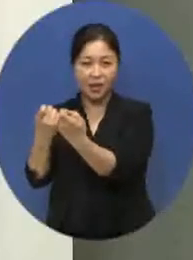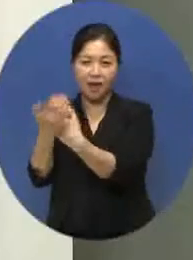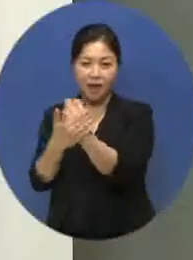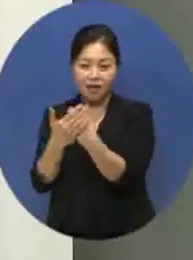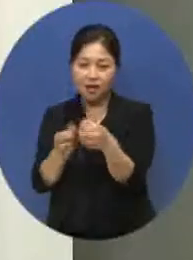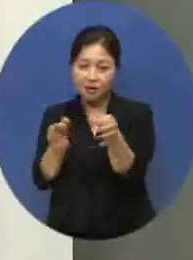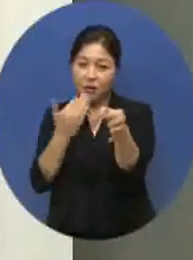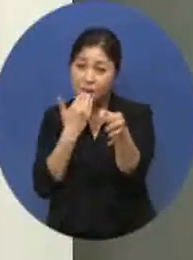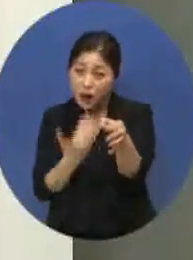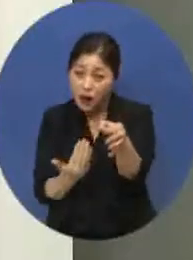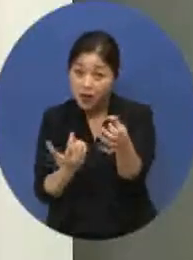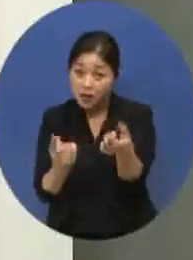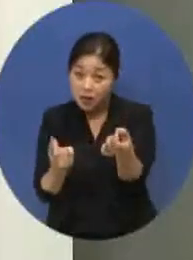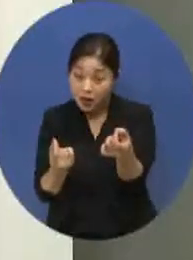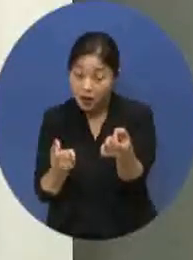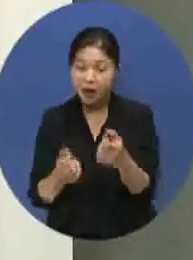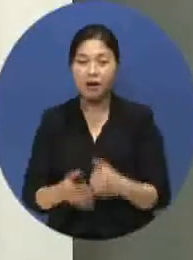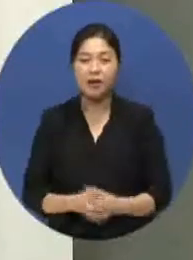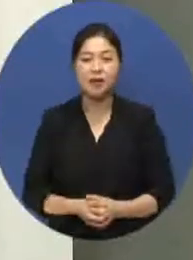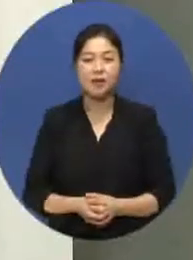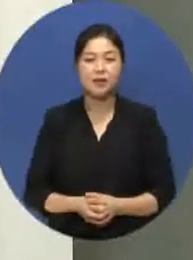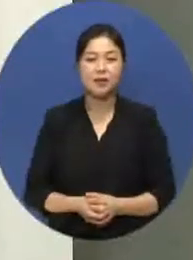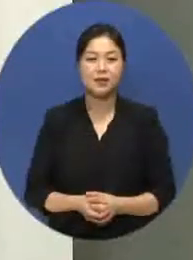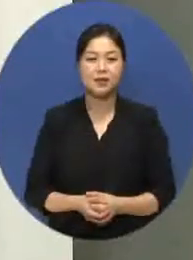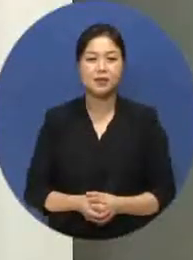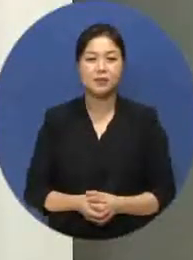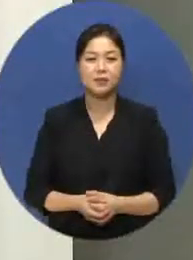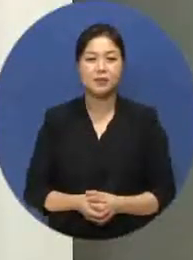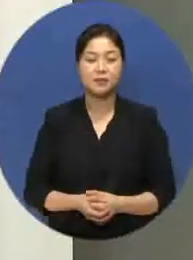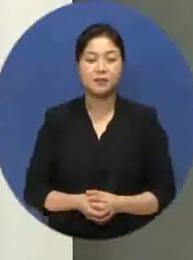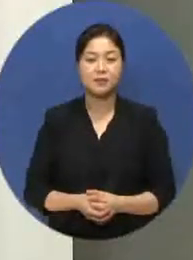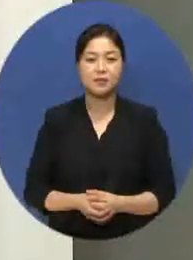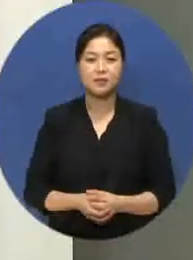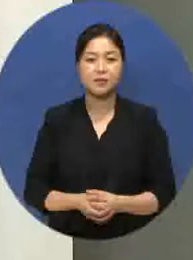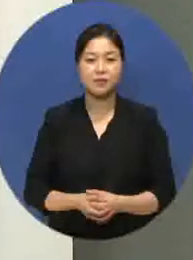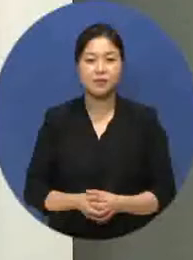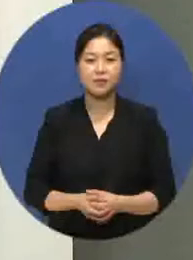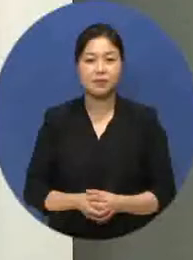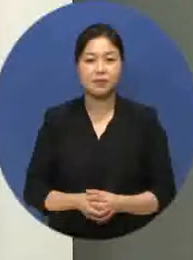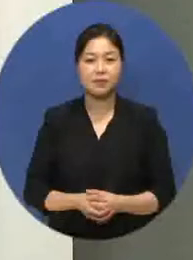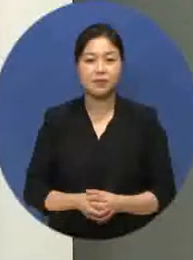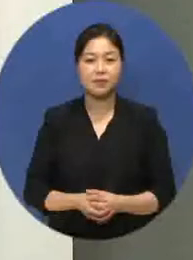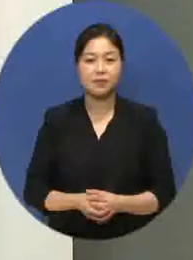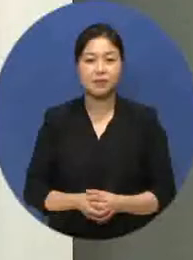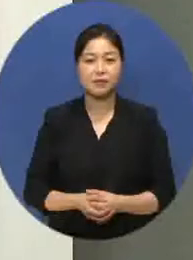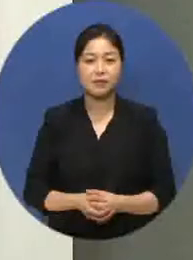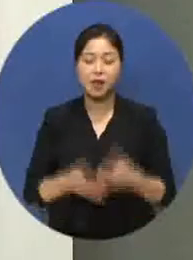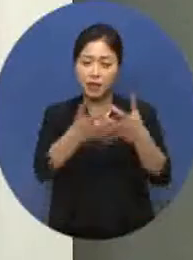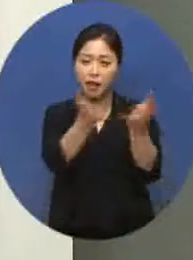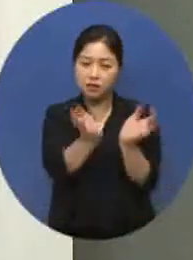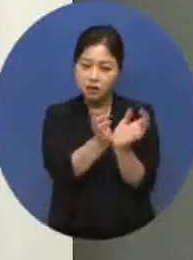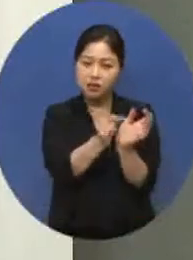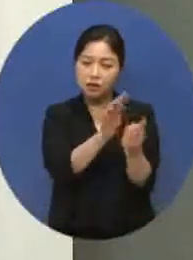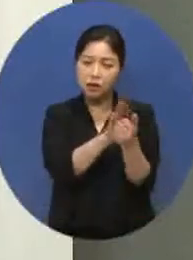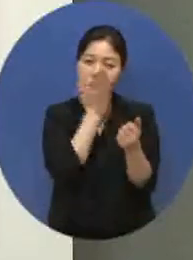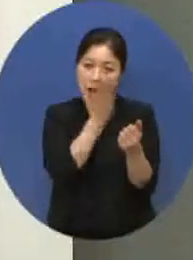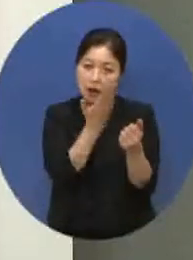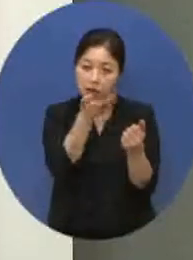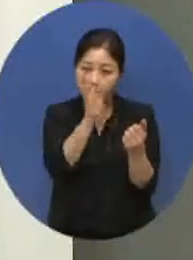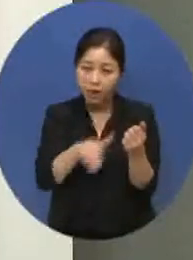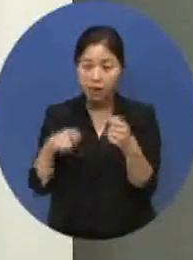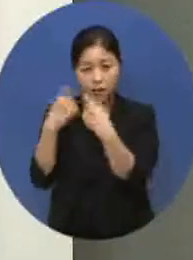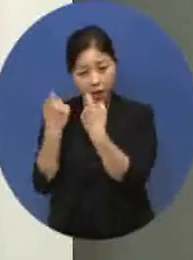개인에게 혜택을 줄 수 있다 이런 그렇죠. 얘기죠. 예. 특히 그 단체는 뭐 알만합니다만은 어떤